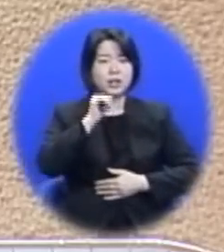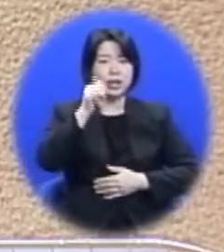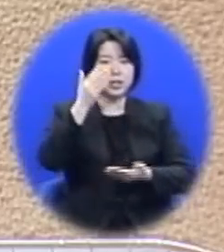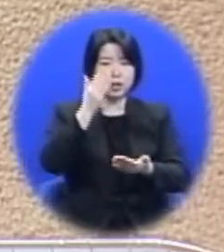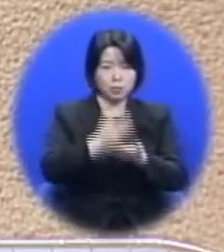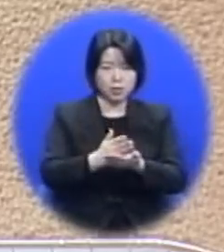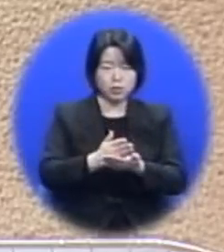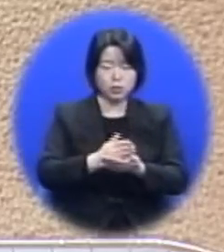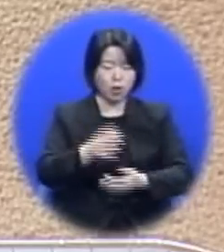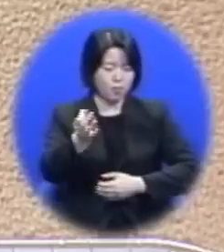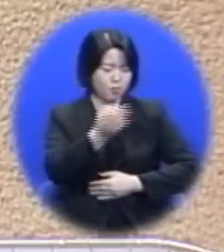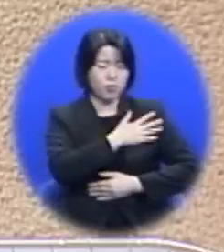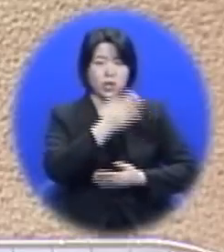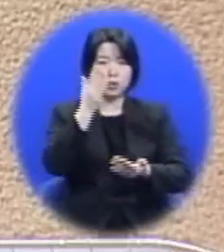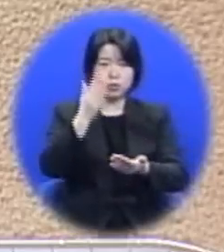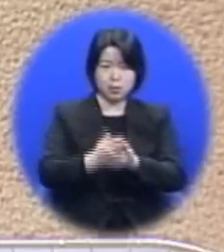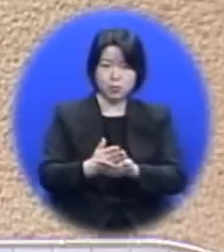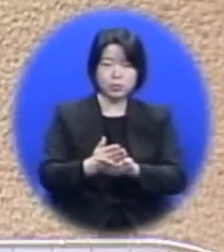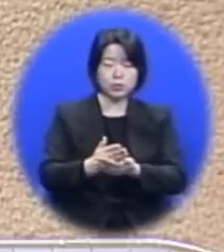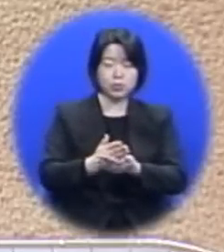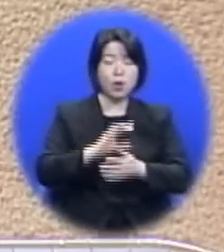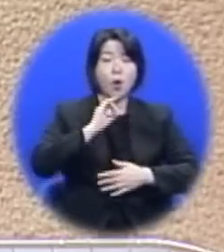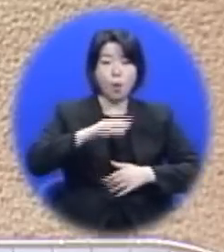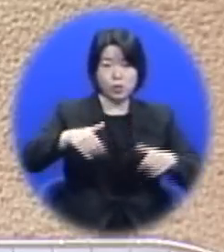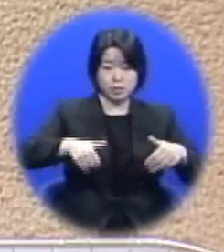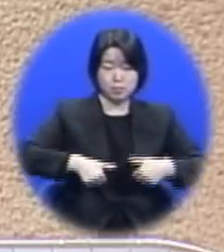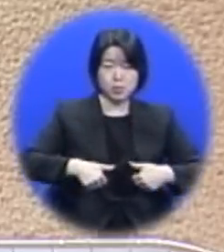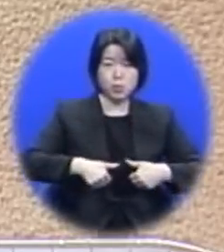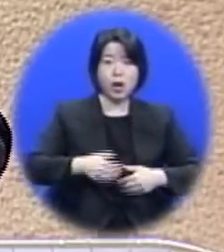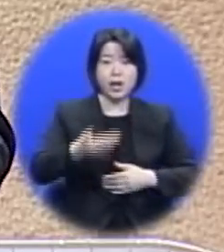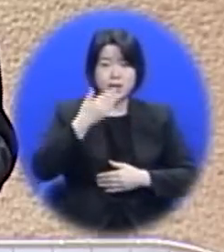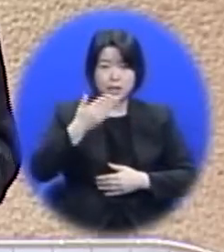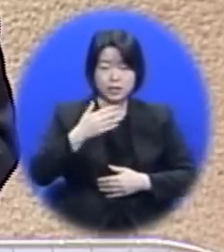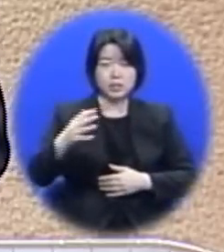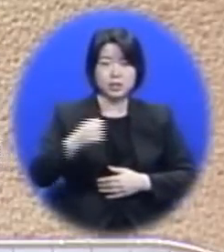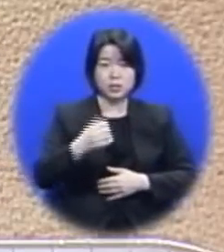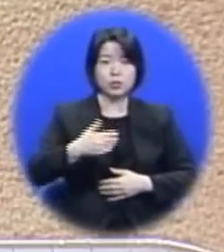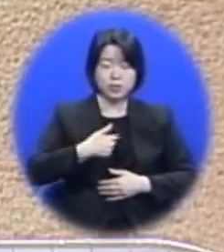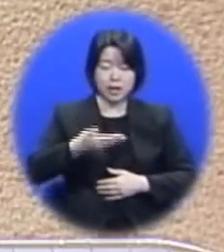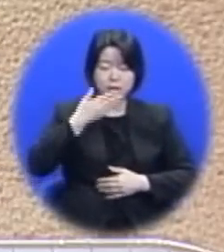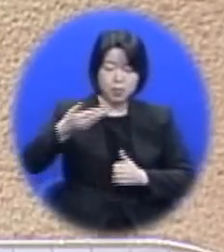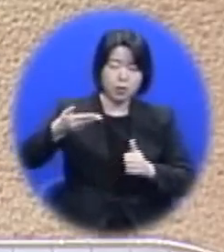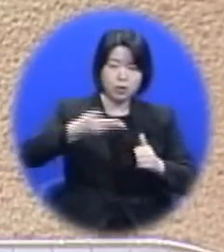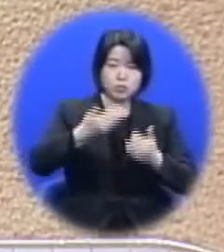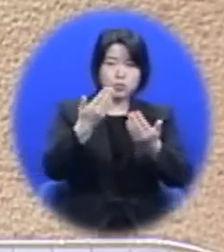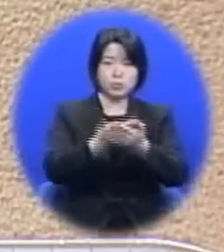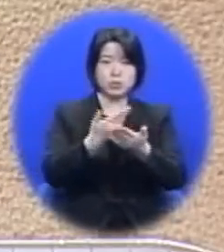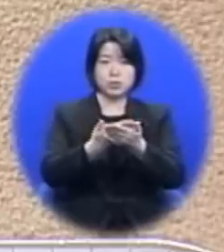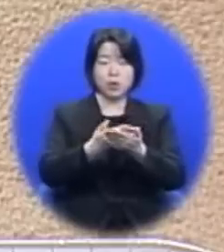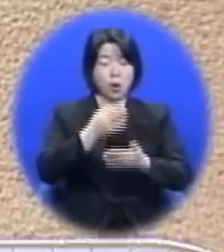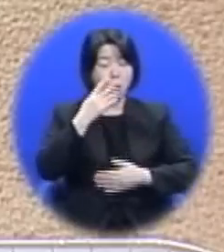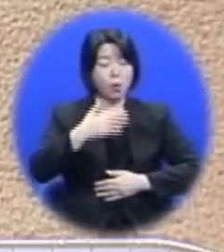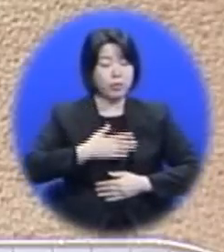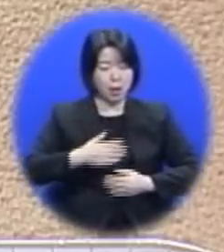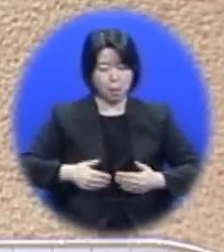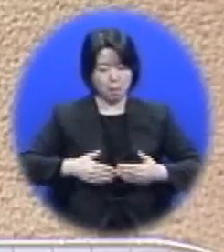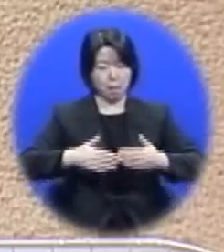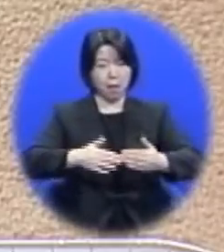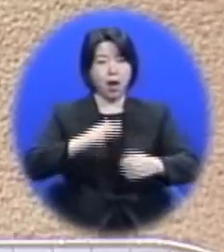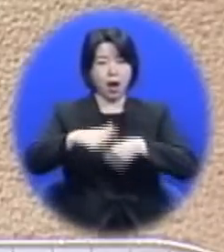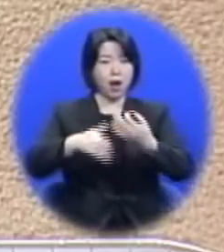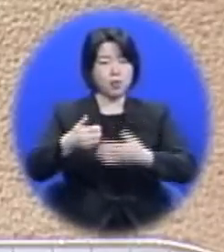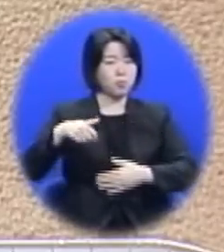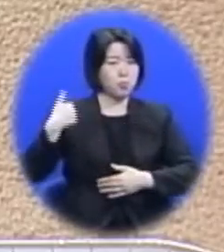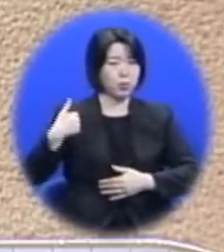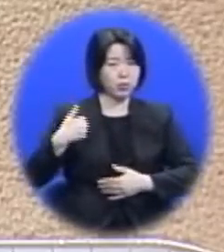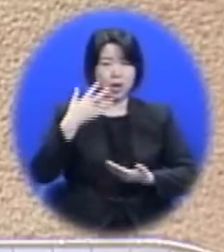가난하게도 마옵시고 부하게도 마옵시고 오직 필요한 양식으로 나를 먹이시옵소서. 혹 내가 배불러서 하나님을